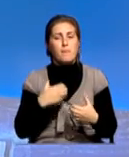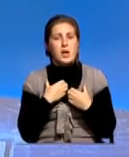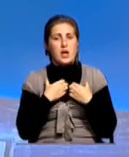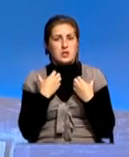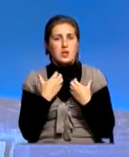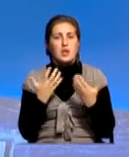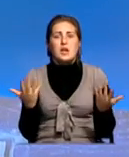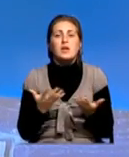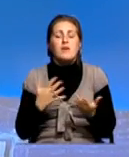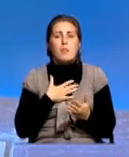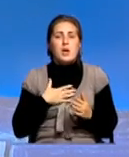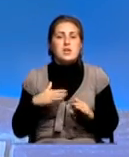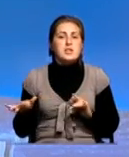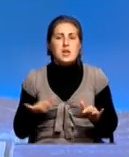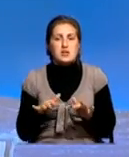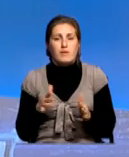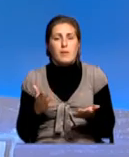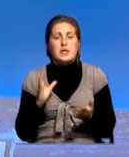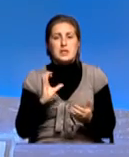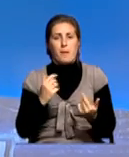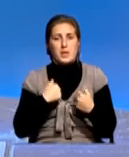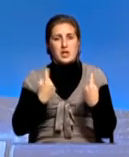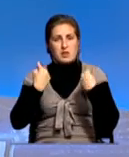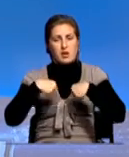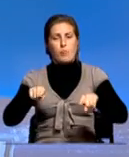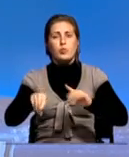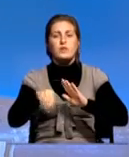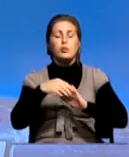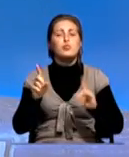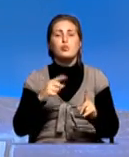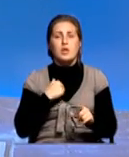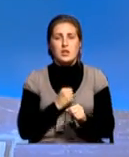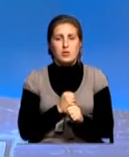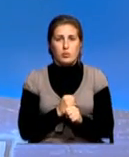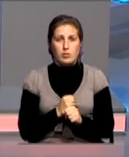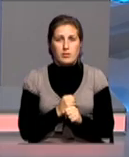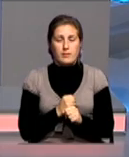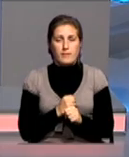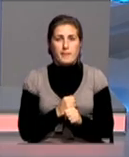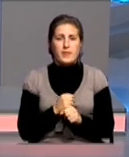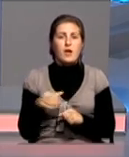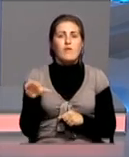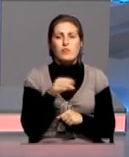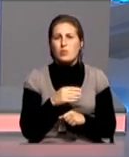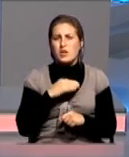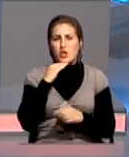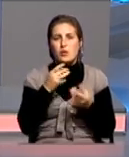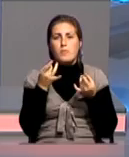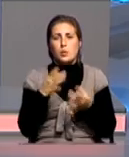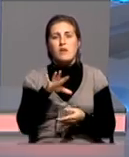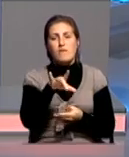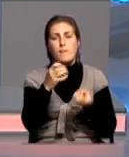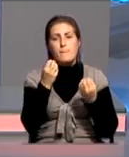вот Каковы мои действия к примеру мне с меня требуют взятку что я делаю вы знаете Всё достаточно Просто вы просто